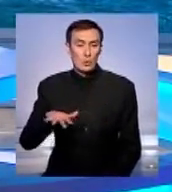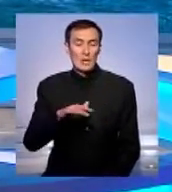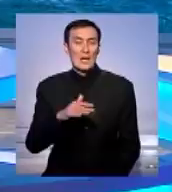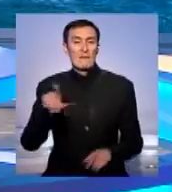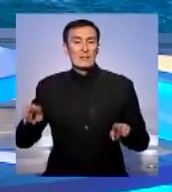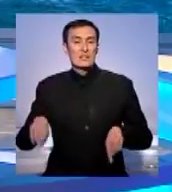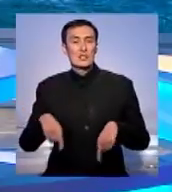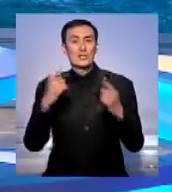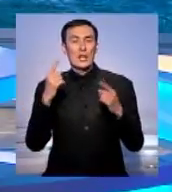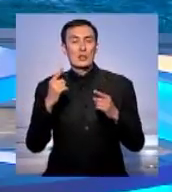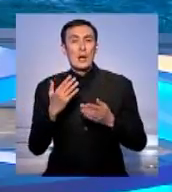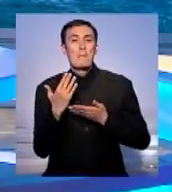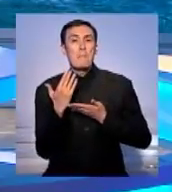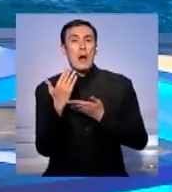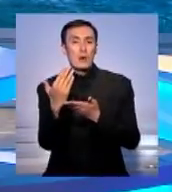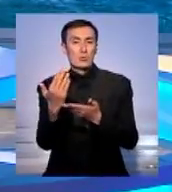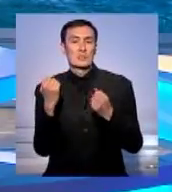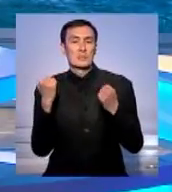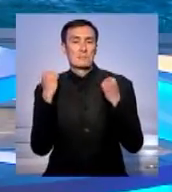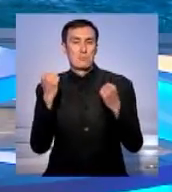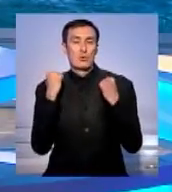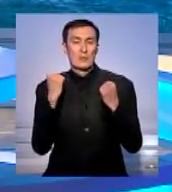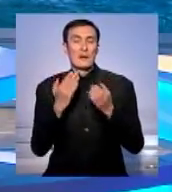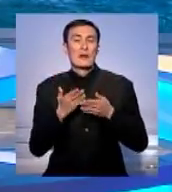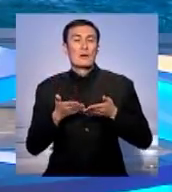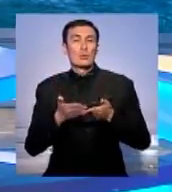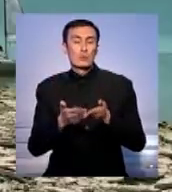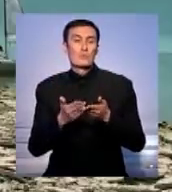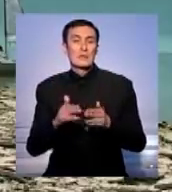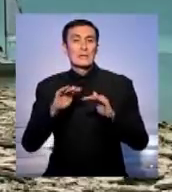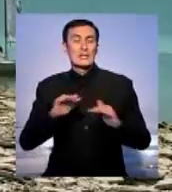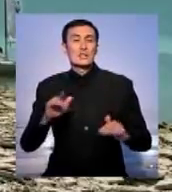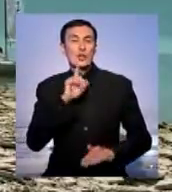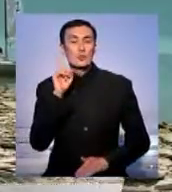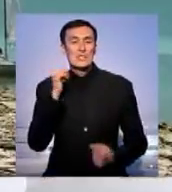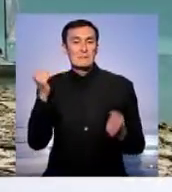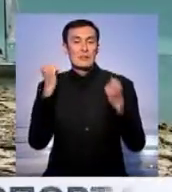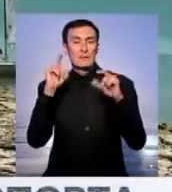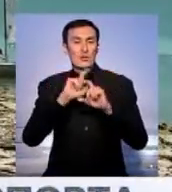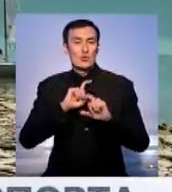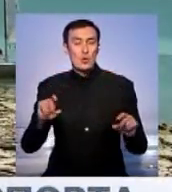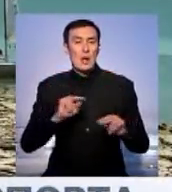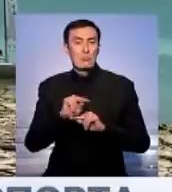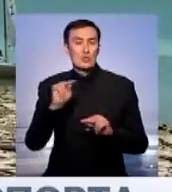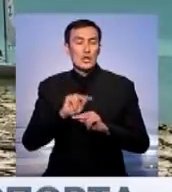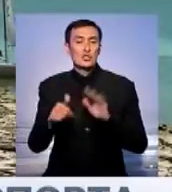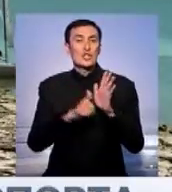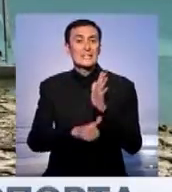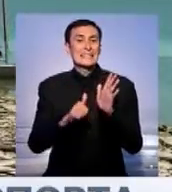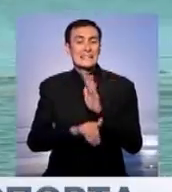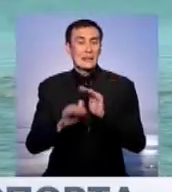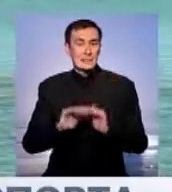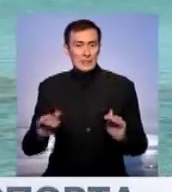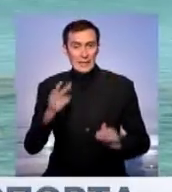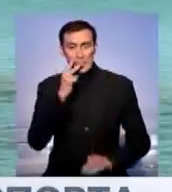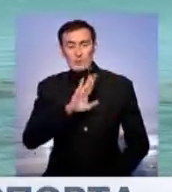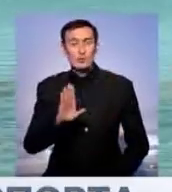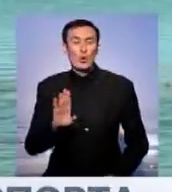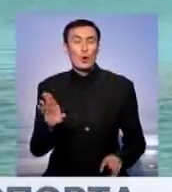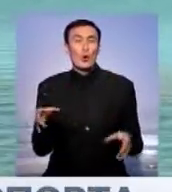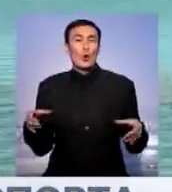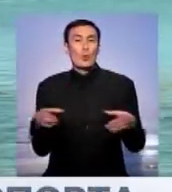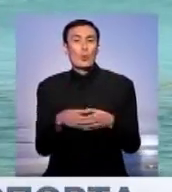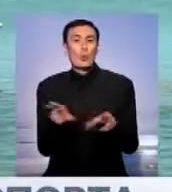области возрождают парусный спорт. В яхт-клубе при городской детско-юношеской спортивной школе обучаются 60 детей. Несмотря на то, что